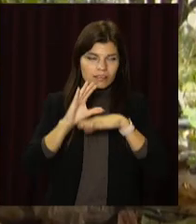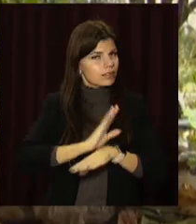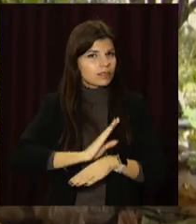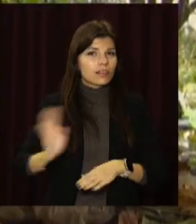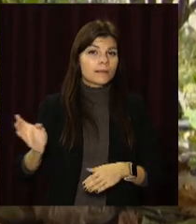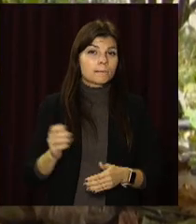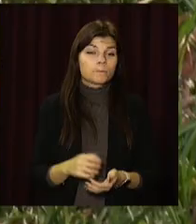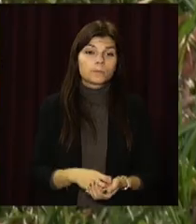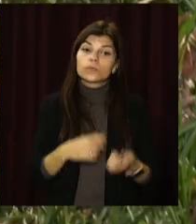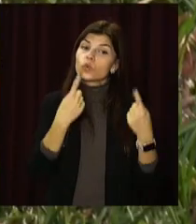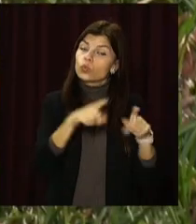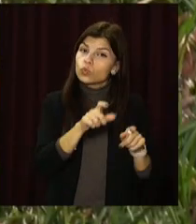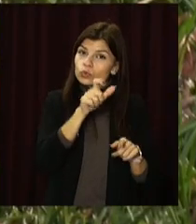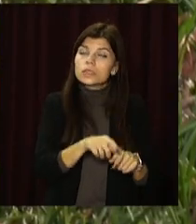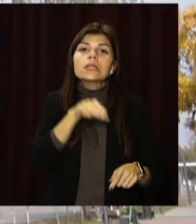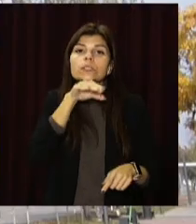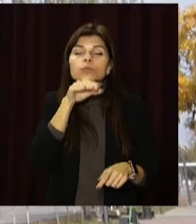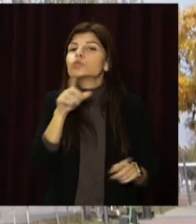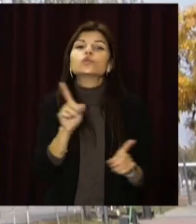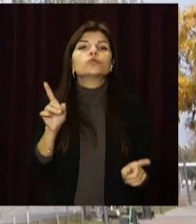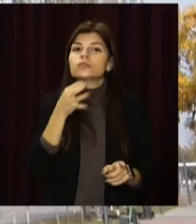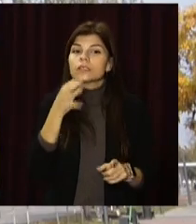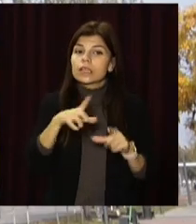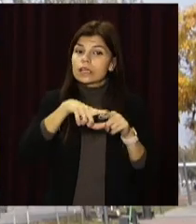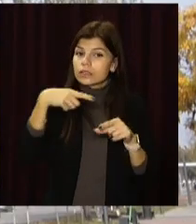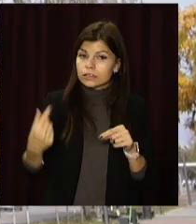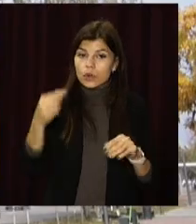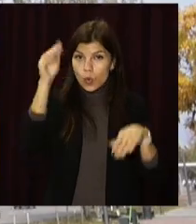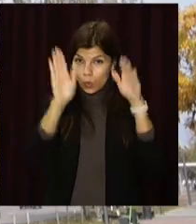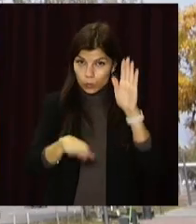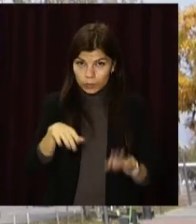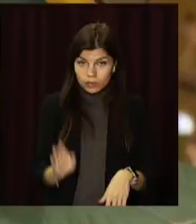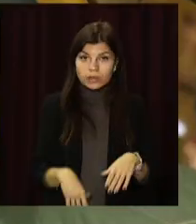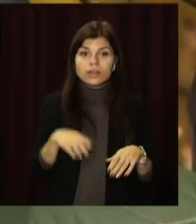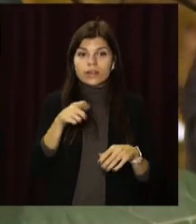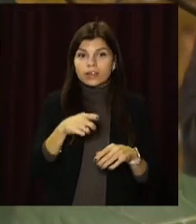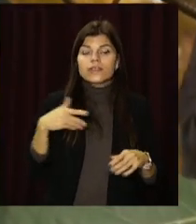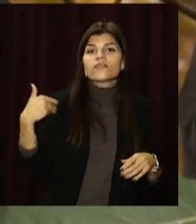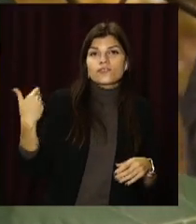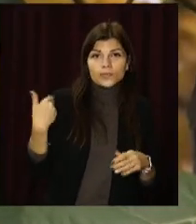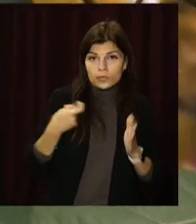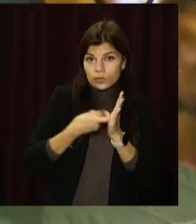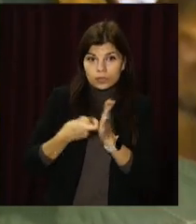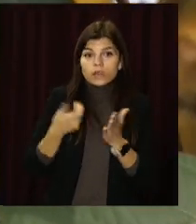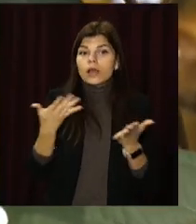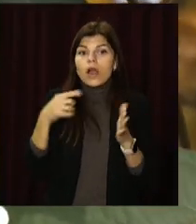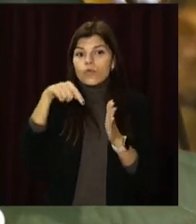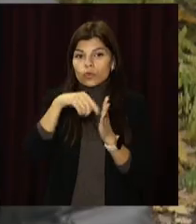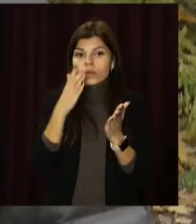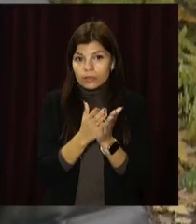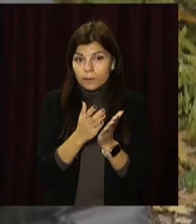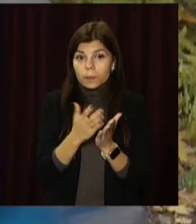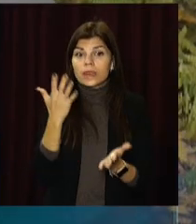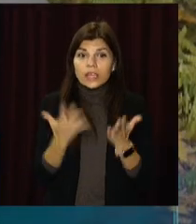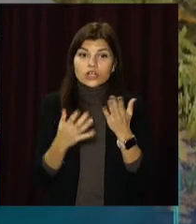А ось що з цього приводу кажуть експерти. З листям опадають ті ж самі речовини поживні, які в них і містяться.